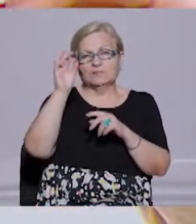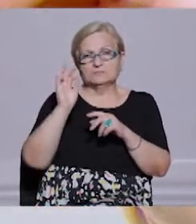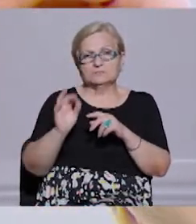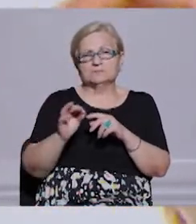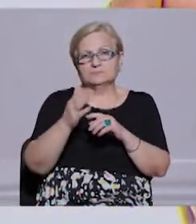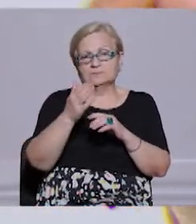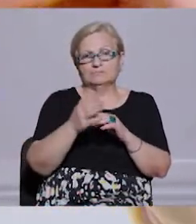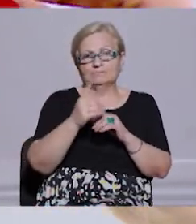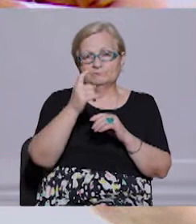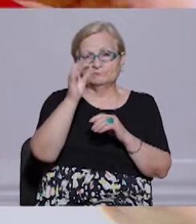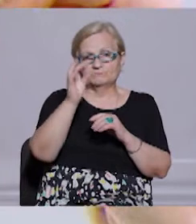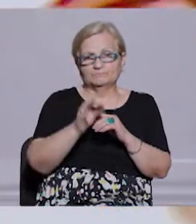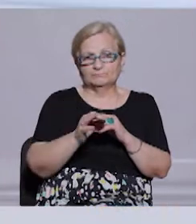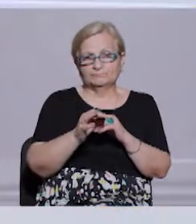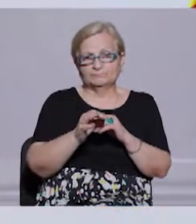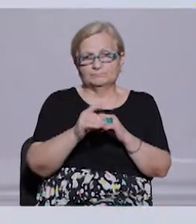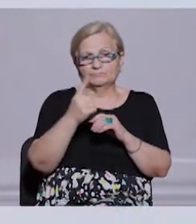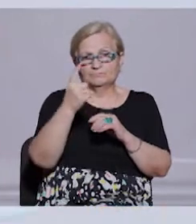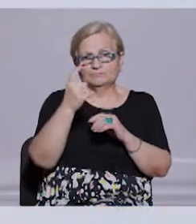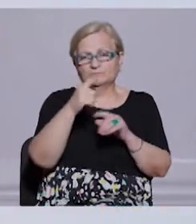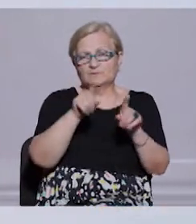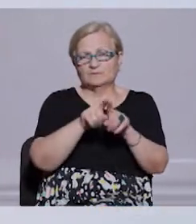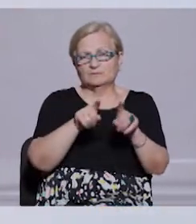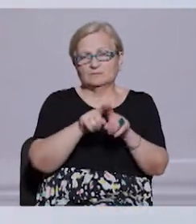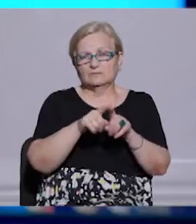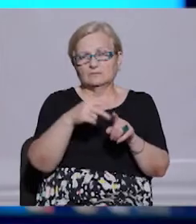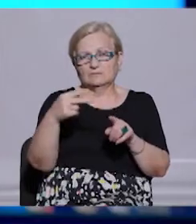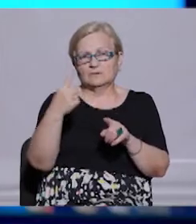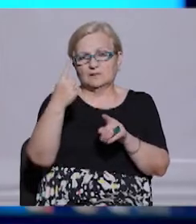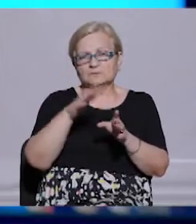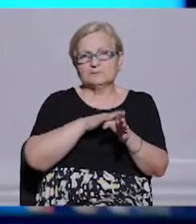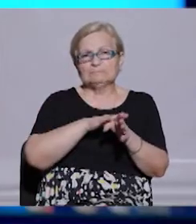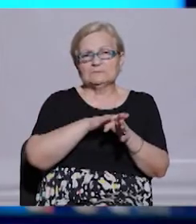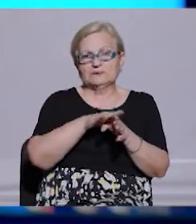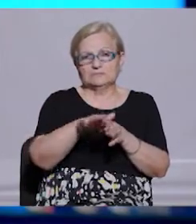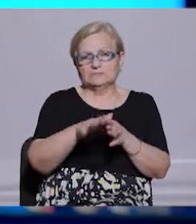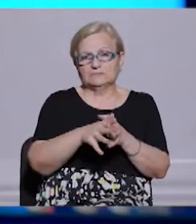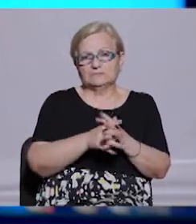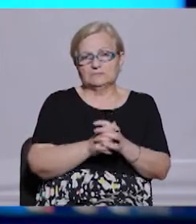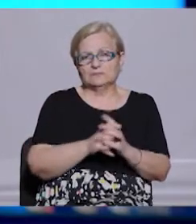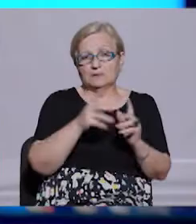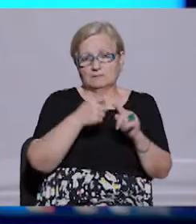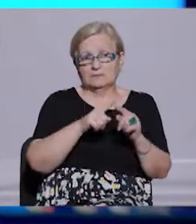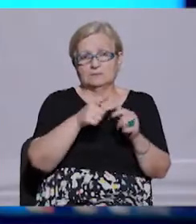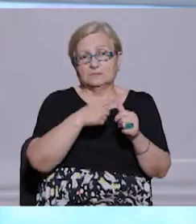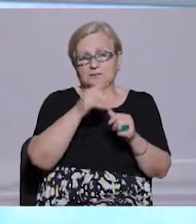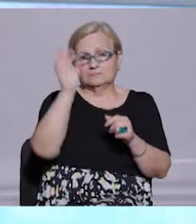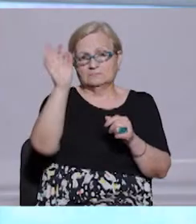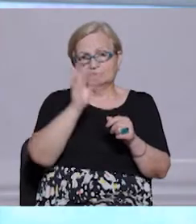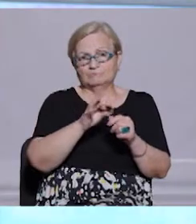მიასედი. 100% არის 100 მიასედი, ანუ 1 მთლიანი. ეს არის პროცენტი. მოდი